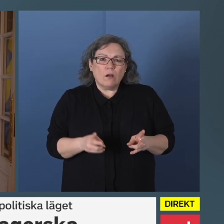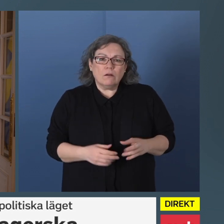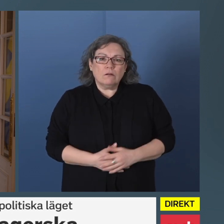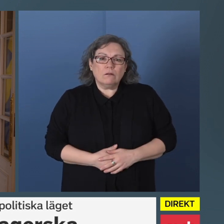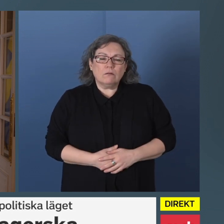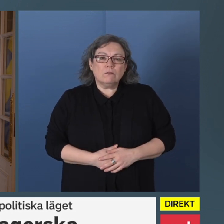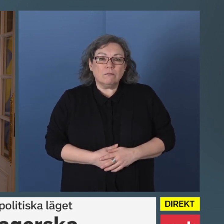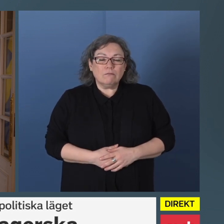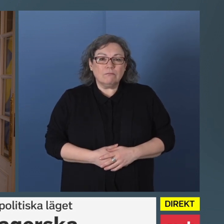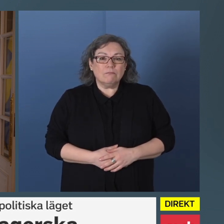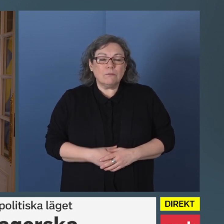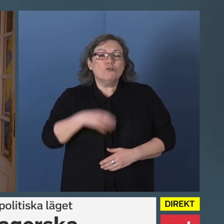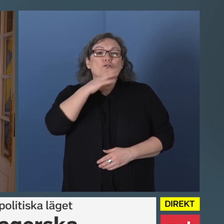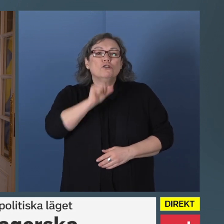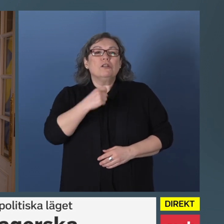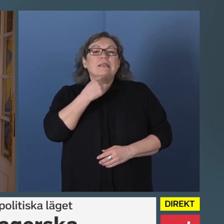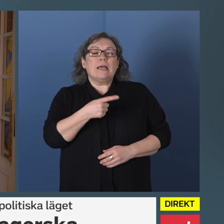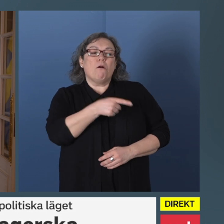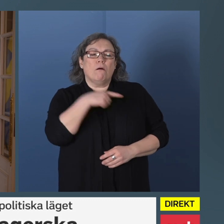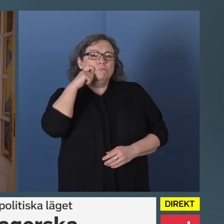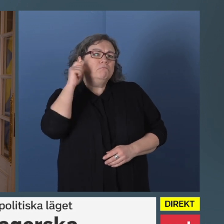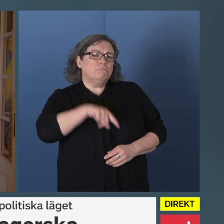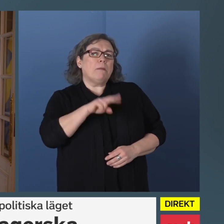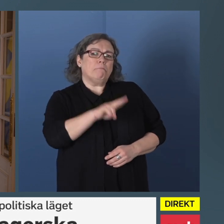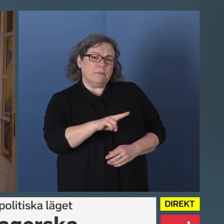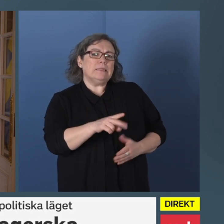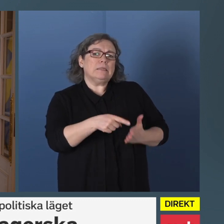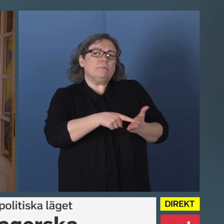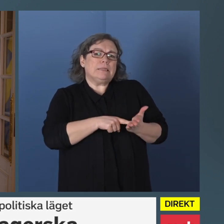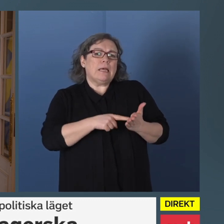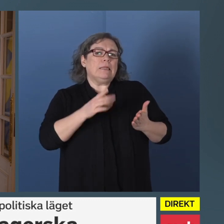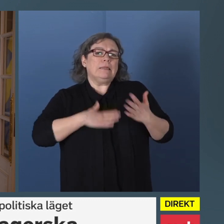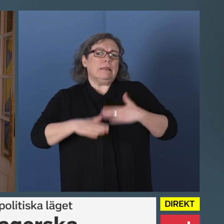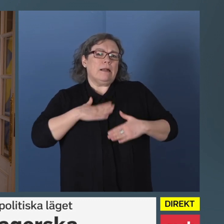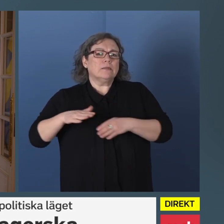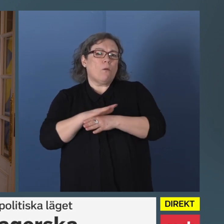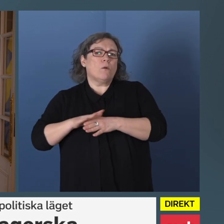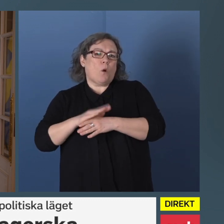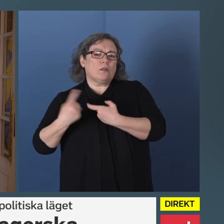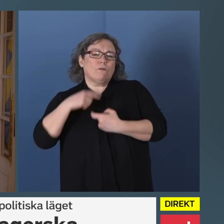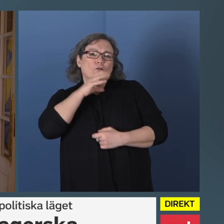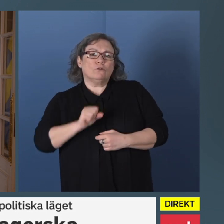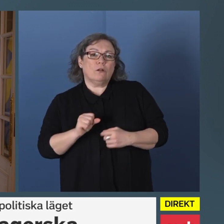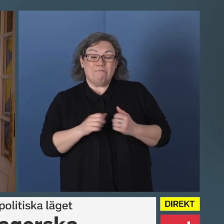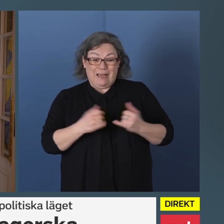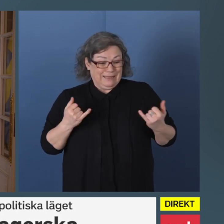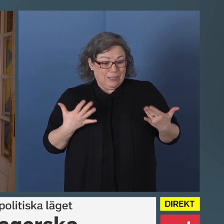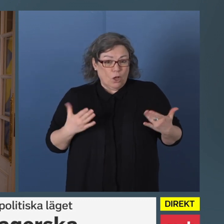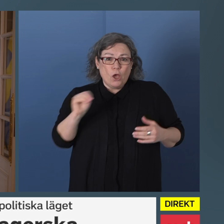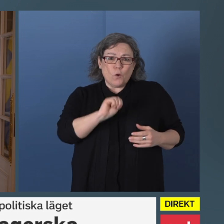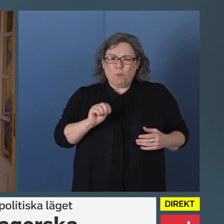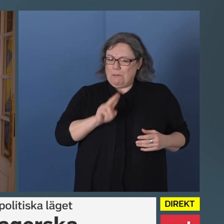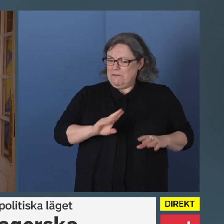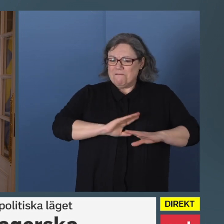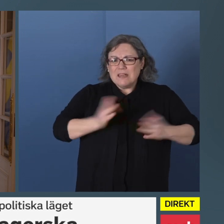Kreml hävdar att Ukraina tillhör en särskild rysk intressesfär. Men i dagens Europa finns inget utrymme